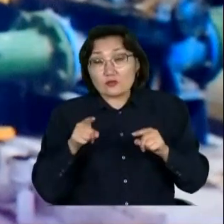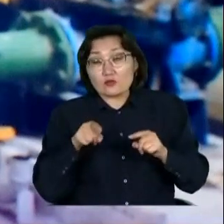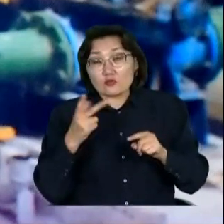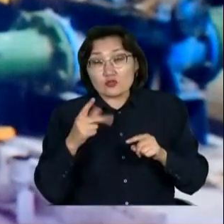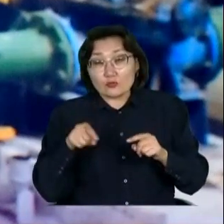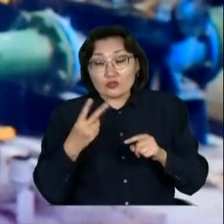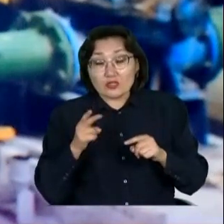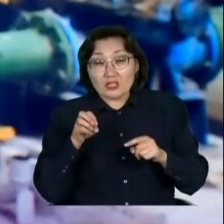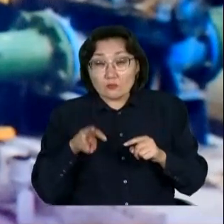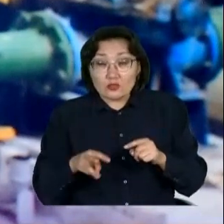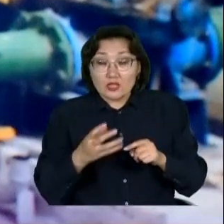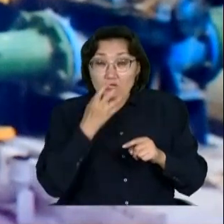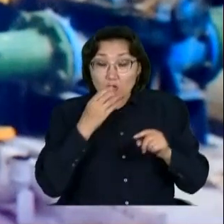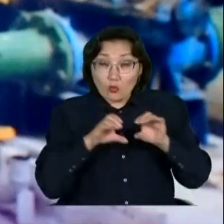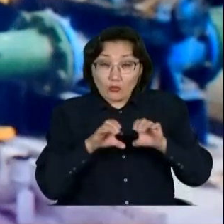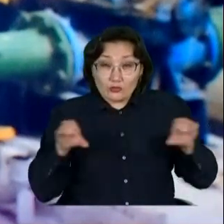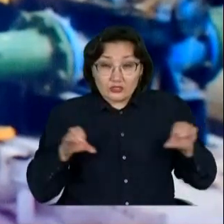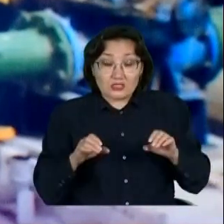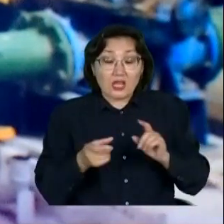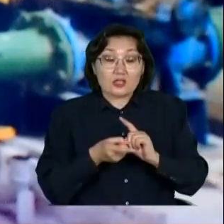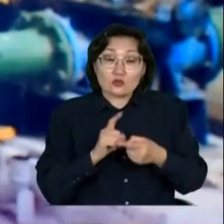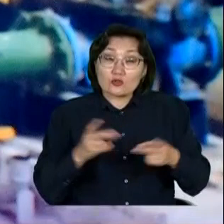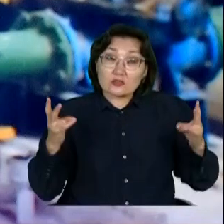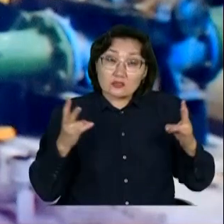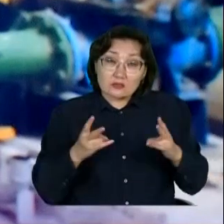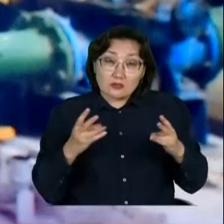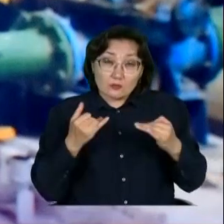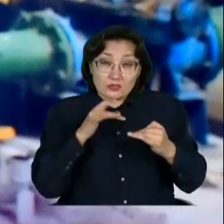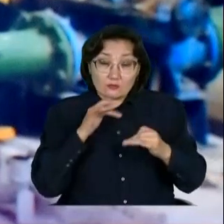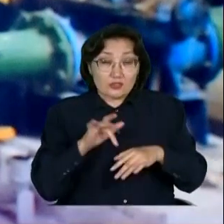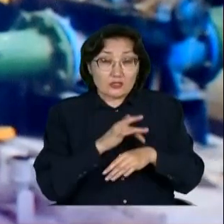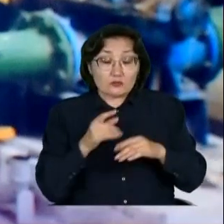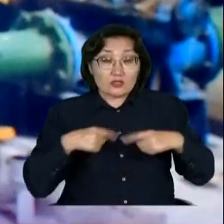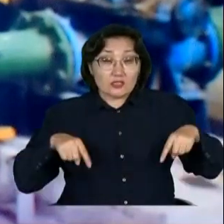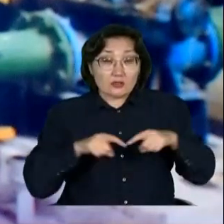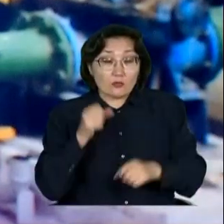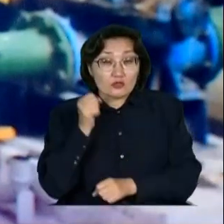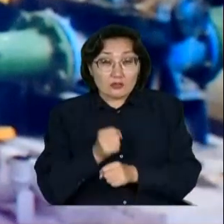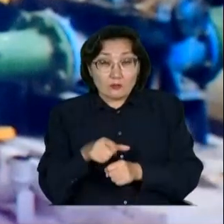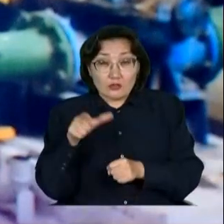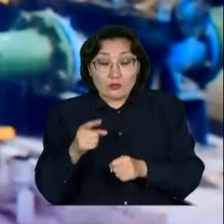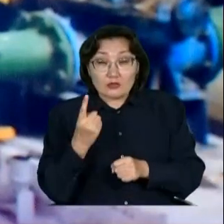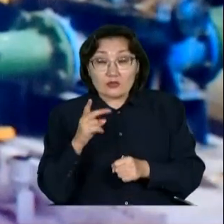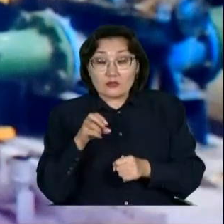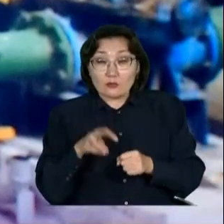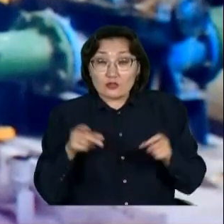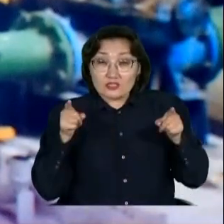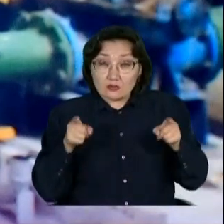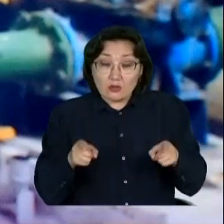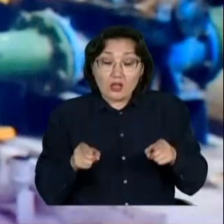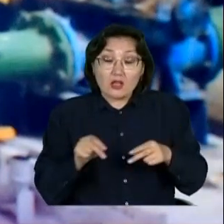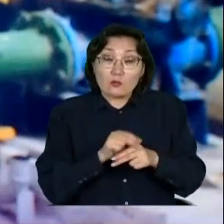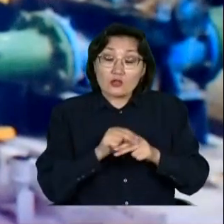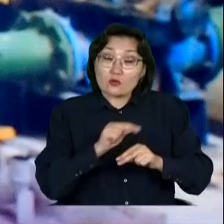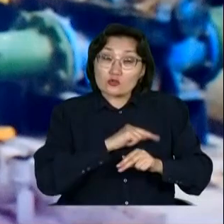3,2 шақырым болатын жылу құбыры ауыстырылуы тиіс. Қазір коммуналдық мекеме жұмысшылары 1 шақырымдық бөлікте монтаж